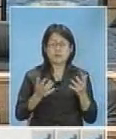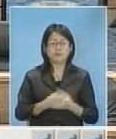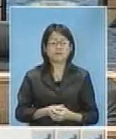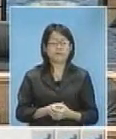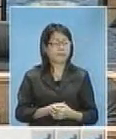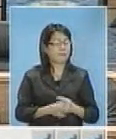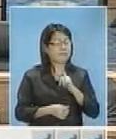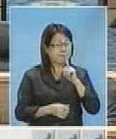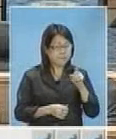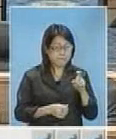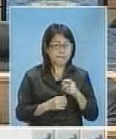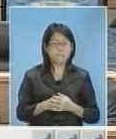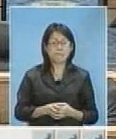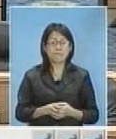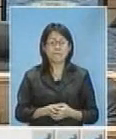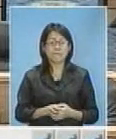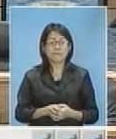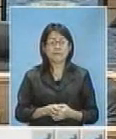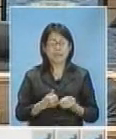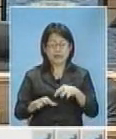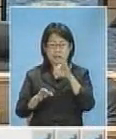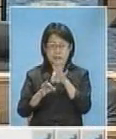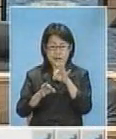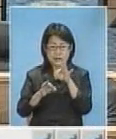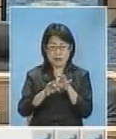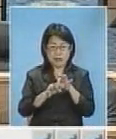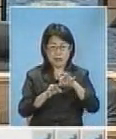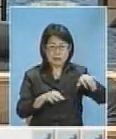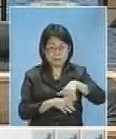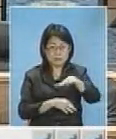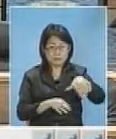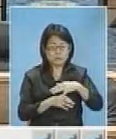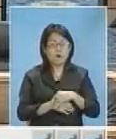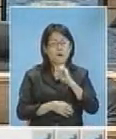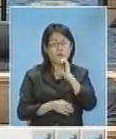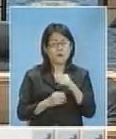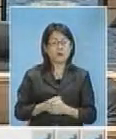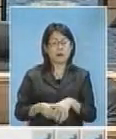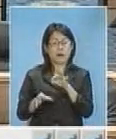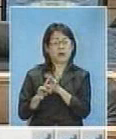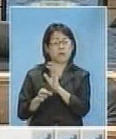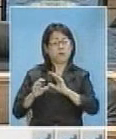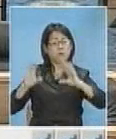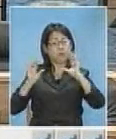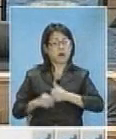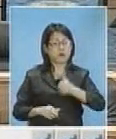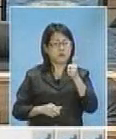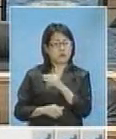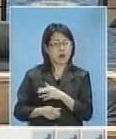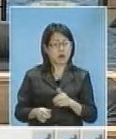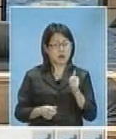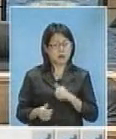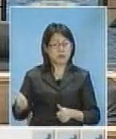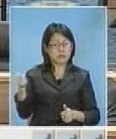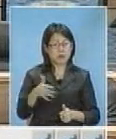ๆท่านทราบไหมครับว่าคำอ้างของธนาคารพาณิชย์เนี่ยว่าธนาคารของรัฐได้เปรียบเพราะไม่ต้องเสีย